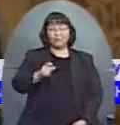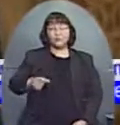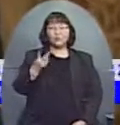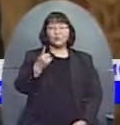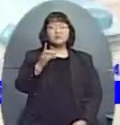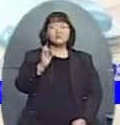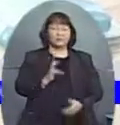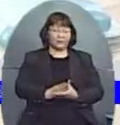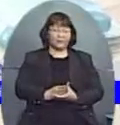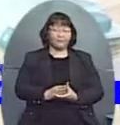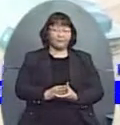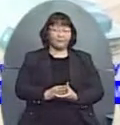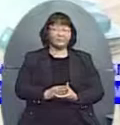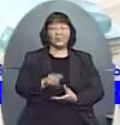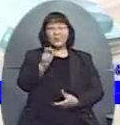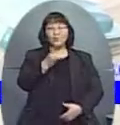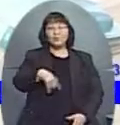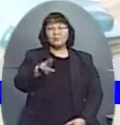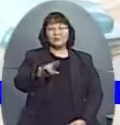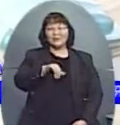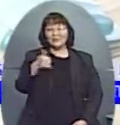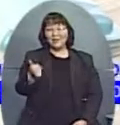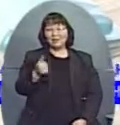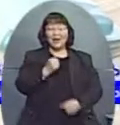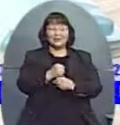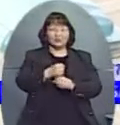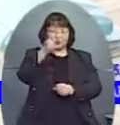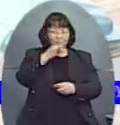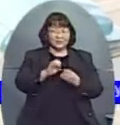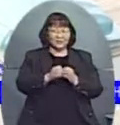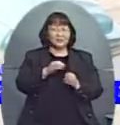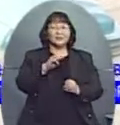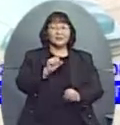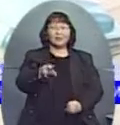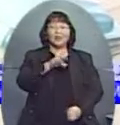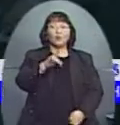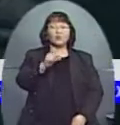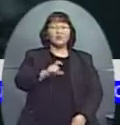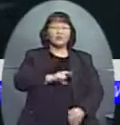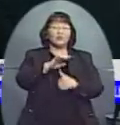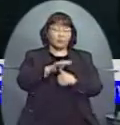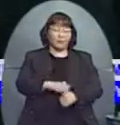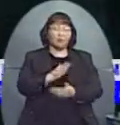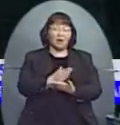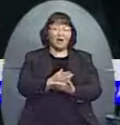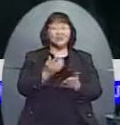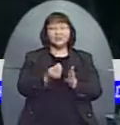бодож болчиход шүү. Тийм учраас энэ за эрүүл мэндээс гадна хөдөлмөр эрхлэлт тал дээр хүний эрхийн зөрчил их байдгийг мөн мэдээлж байгаамаа. Тухайлбал